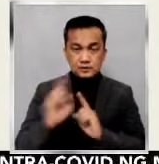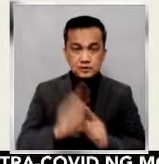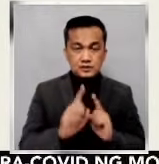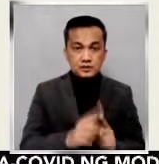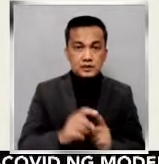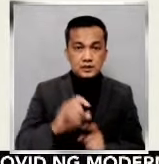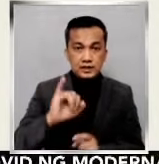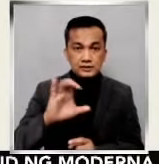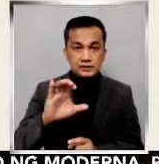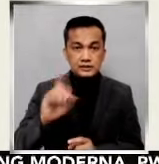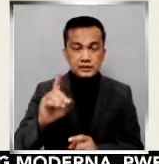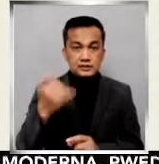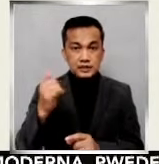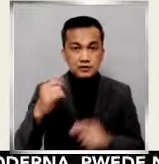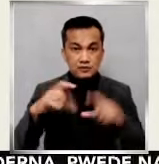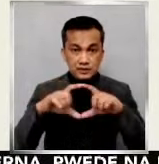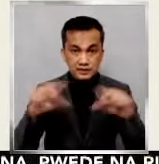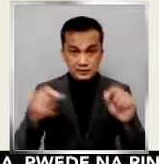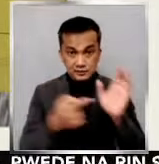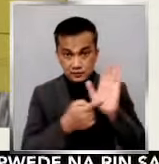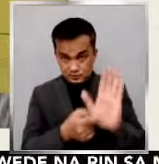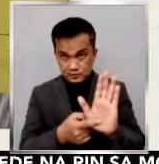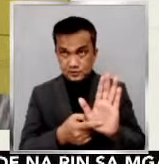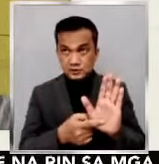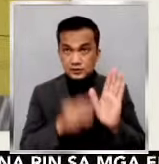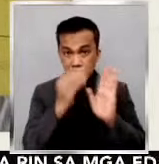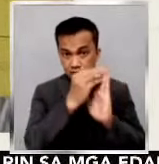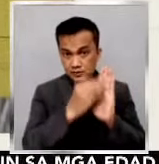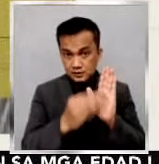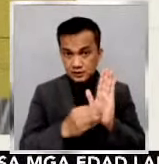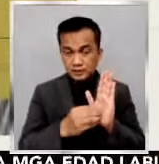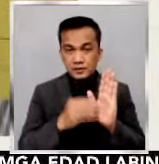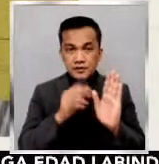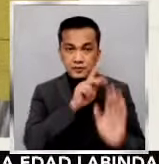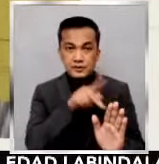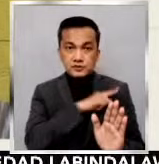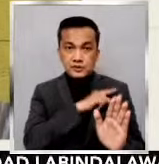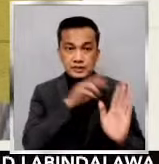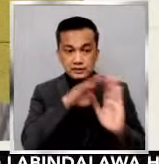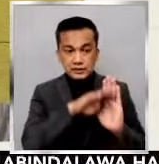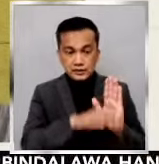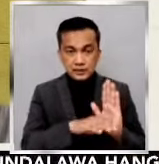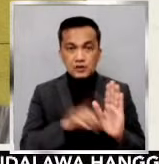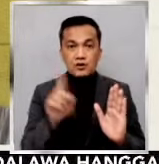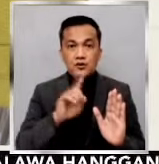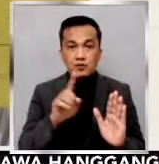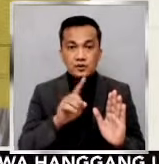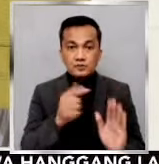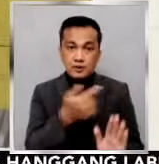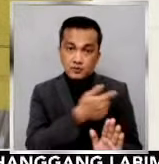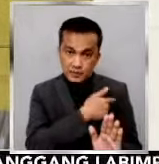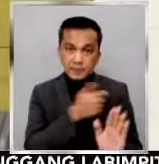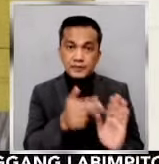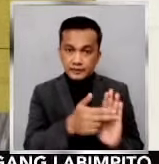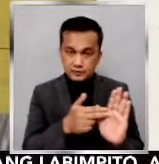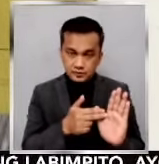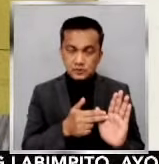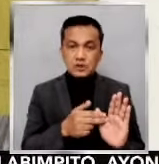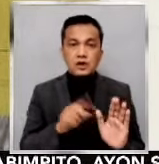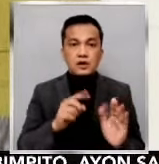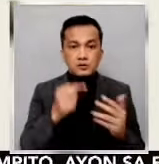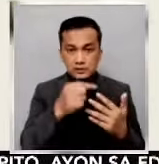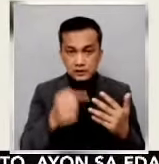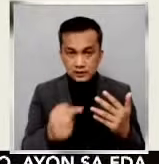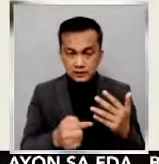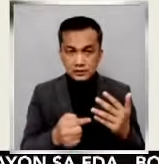card. Nakalagay dito ang iyong mga personal na detalye kung anong bakuna kontra COVID-19 ang meron at iba pang bakuna na ang meron